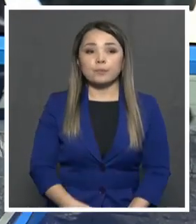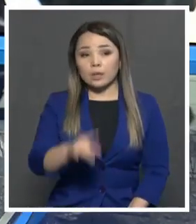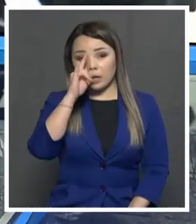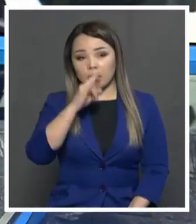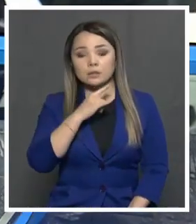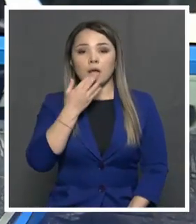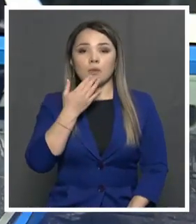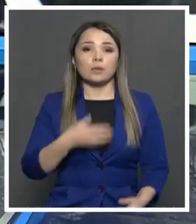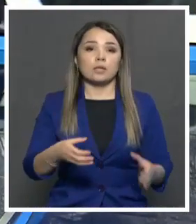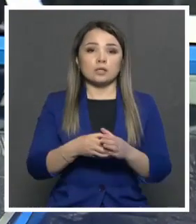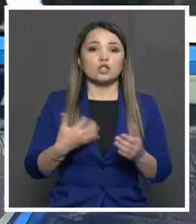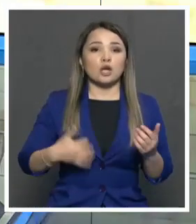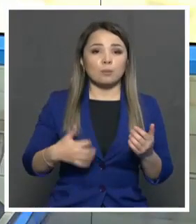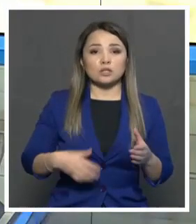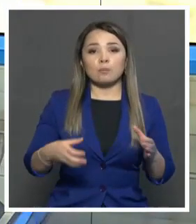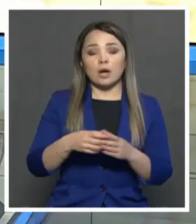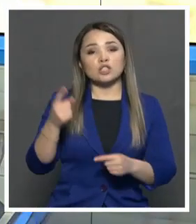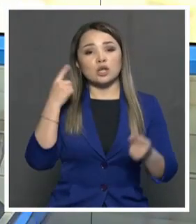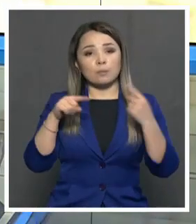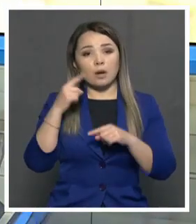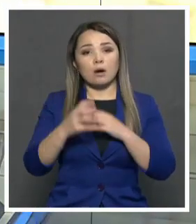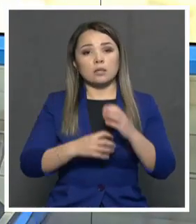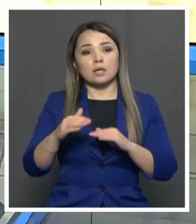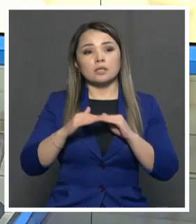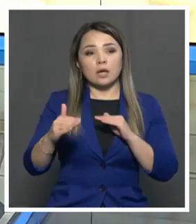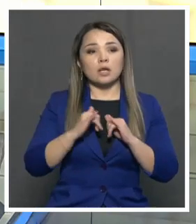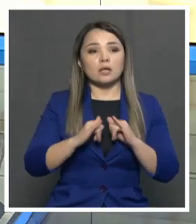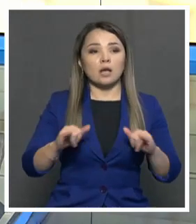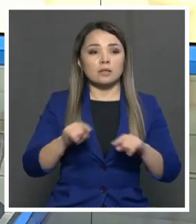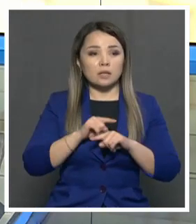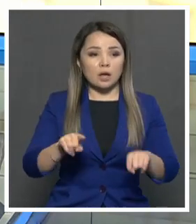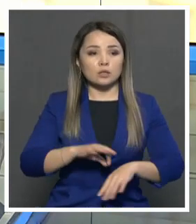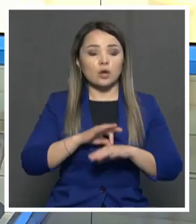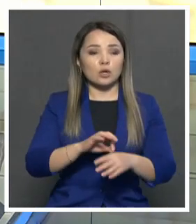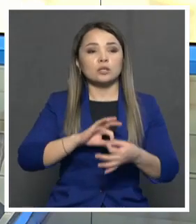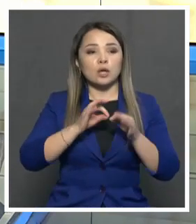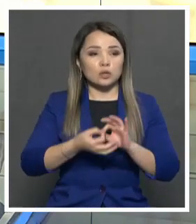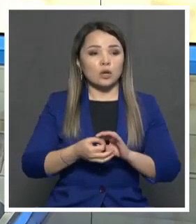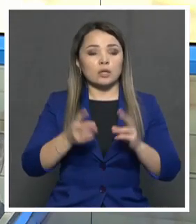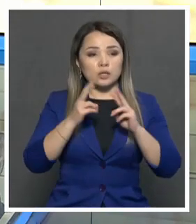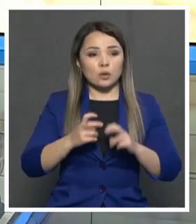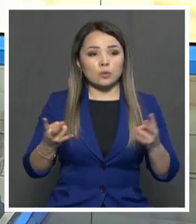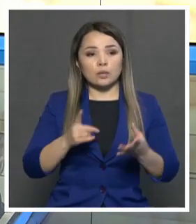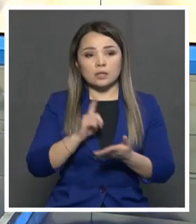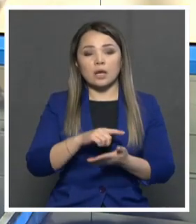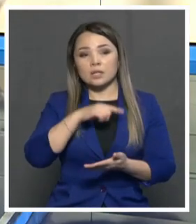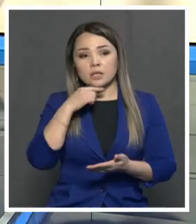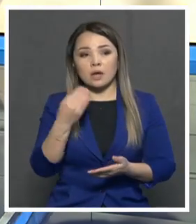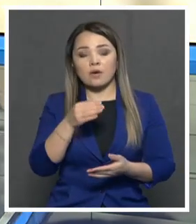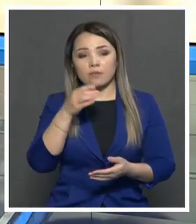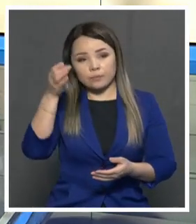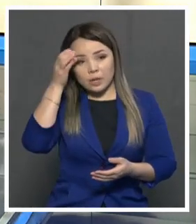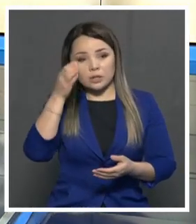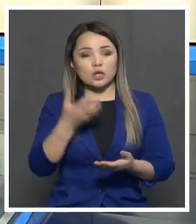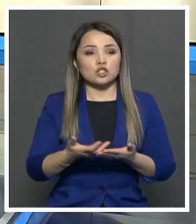Қазақ эпосын, оның ішінде Жамбыл Жабаевтың шығармаларын халықаралық деңгейде кеңінен насихаттап, терең зерттеу жүргізу қажет. Сондықтан Ресейдегі филологтар екі тілде